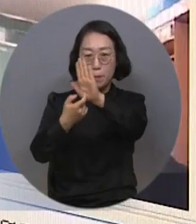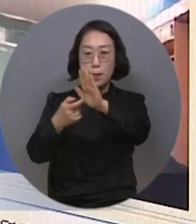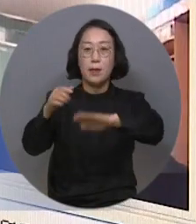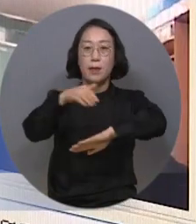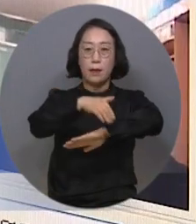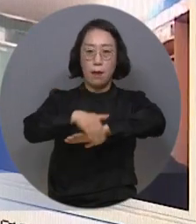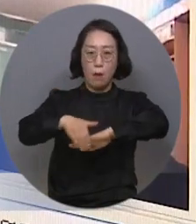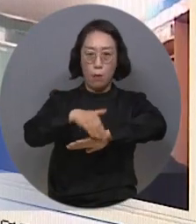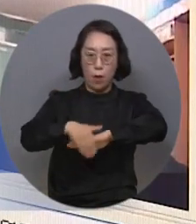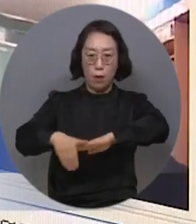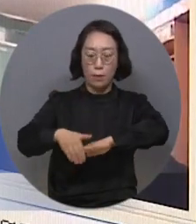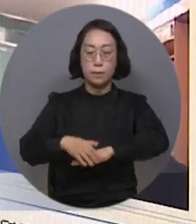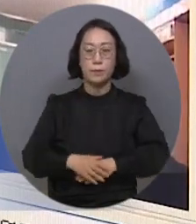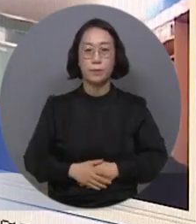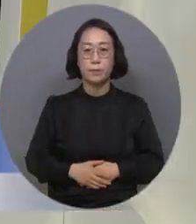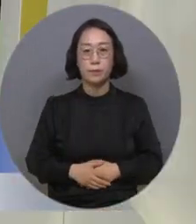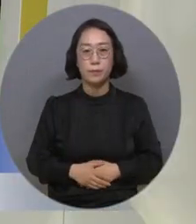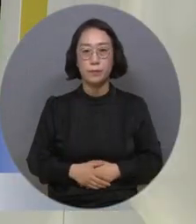말했습니다